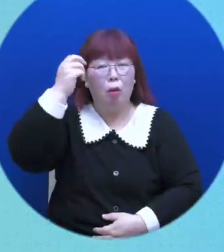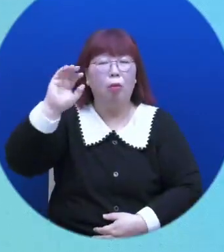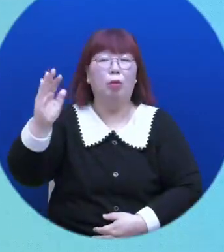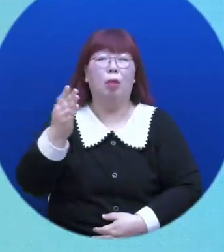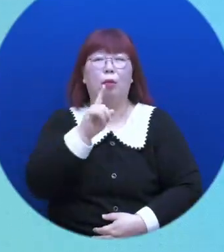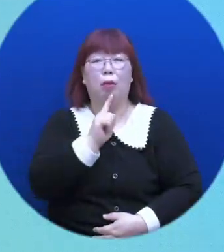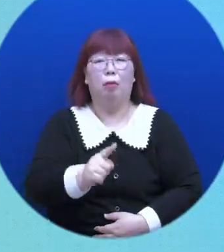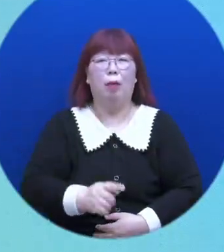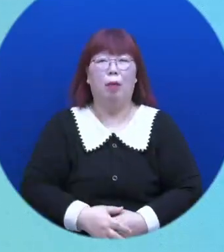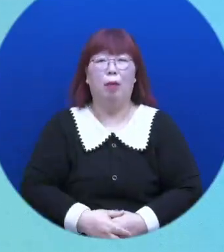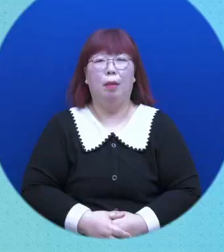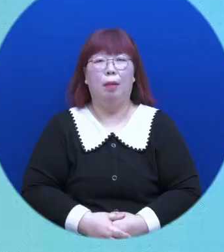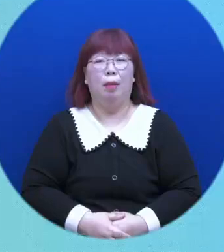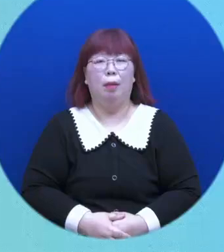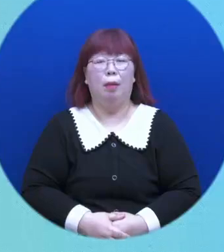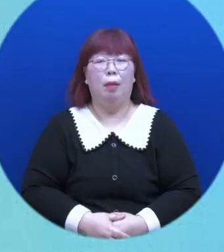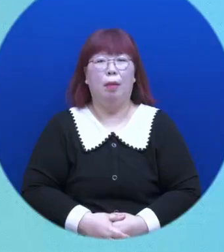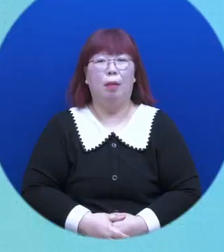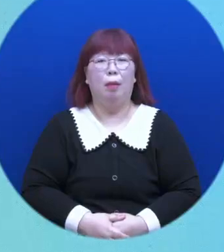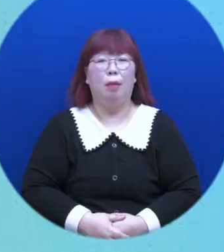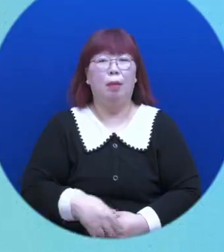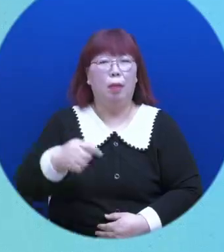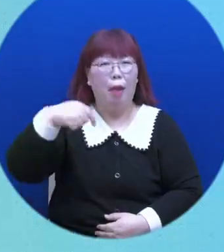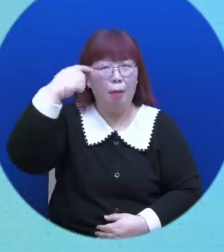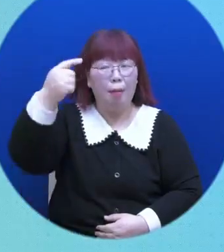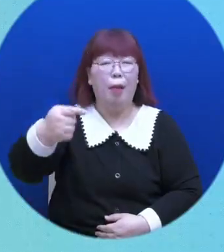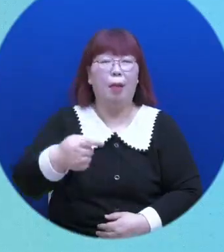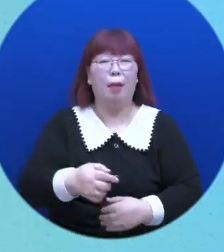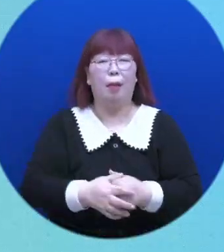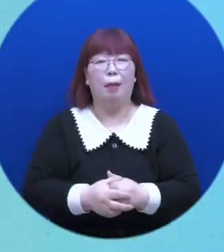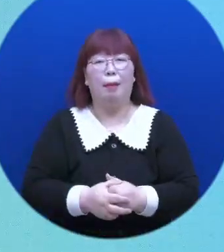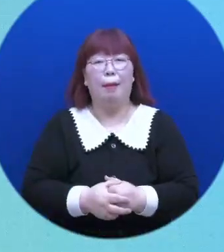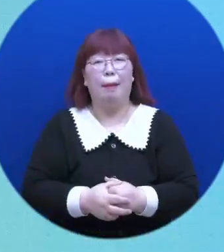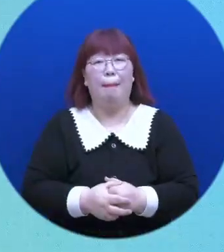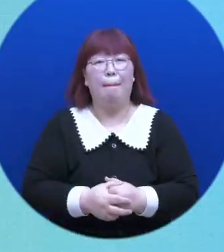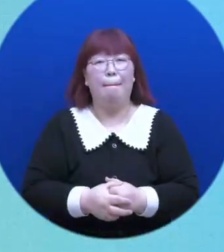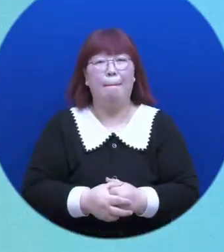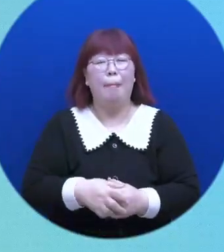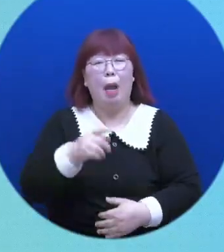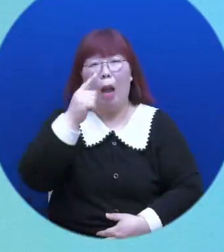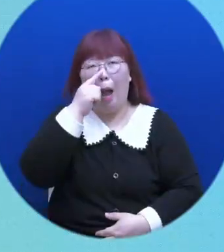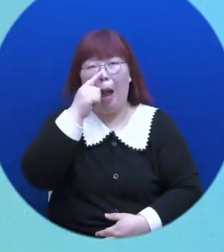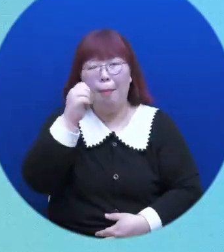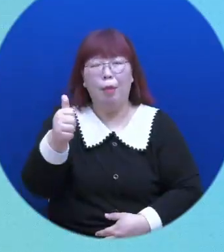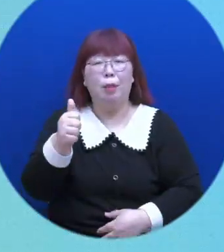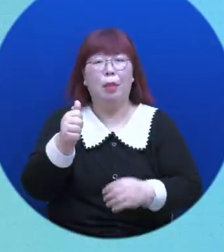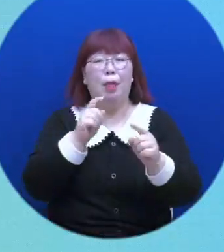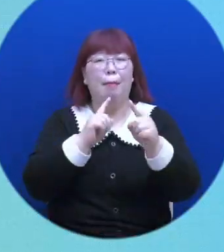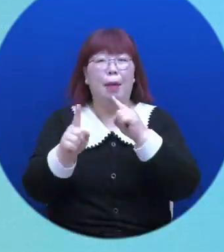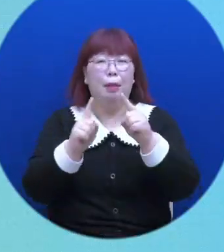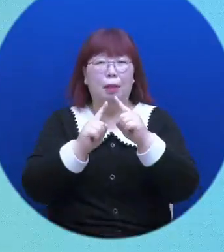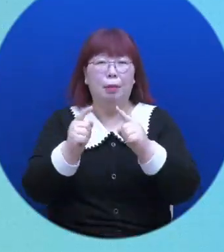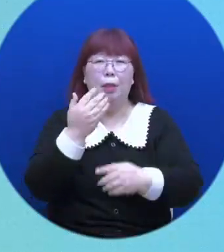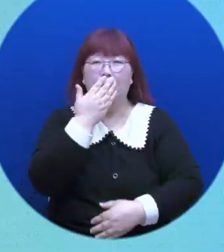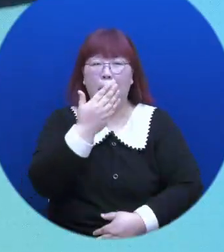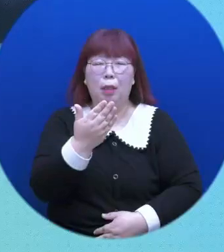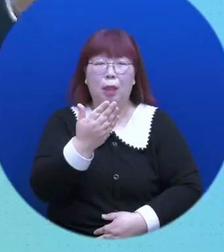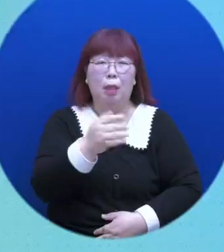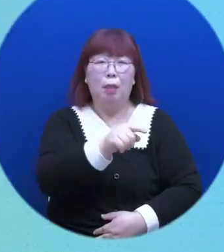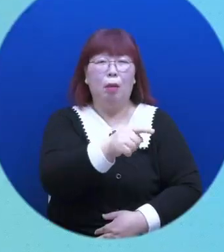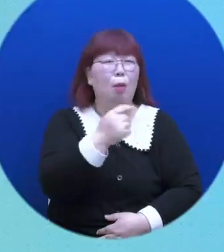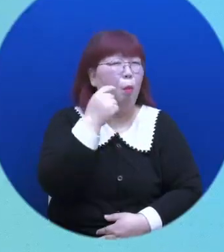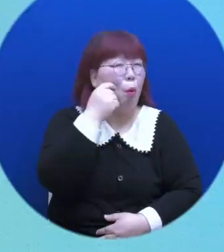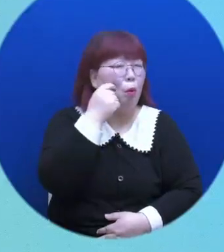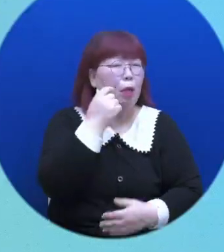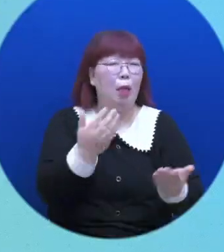말해요. 그리고 난 이후에 천사가 하는 말, 아버지의 말씀은 능히 하지 못할